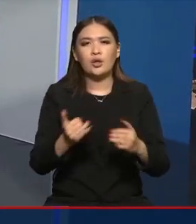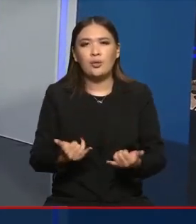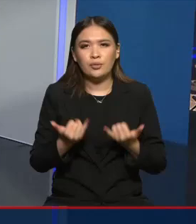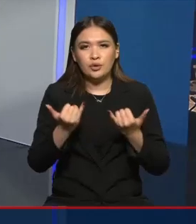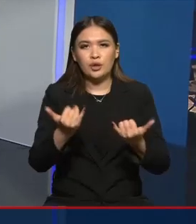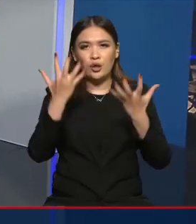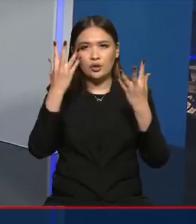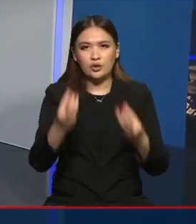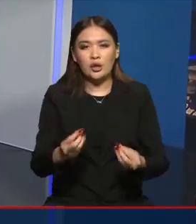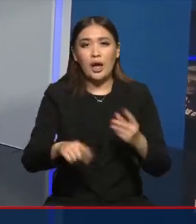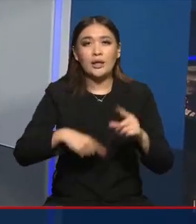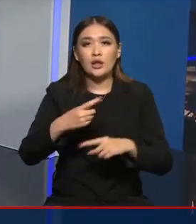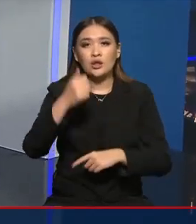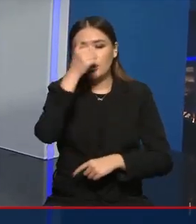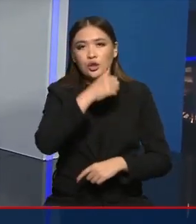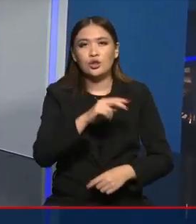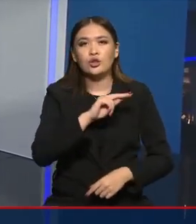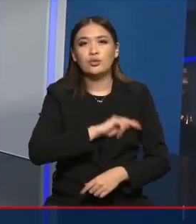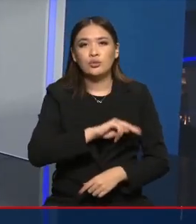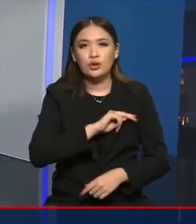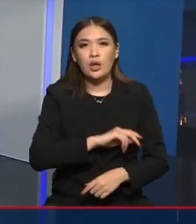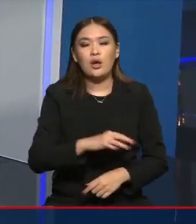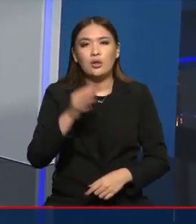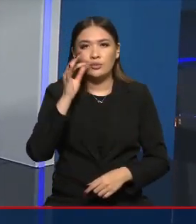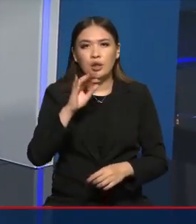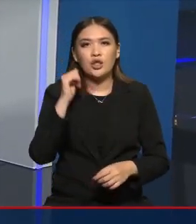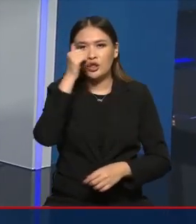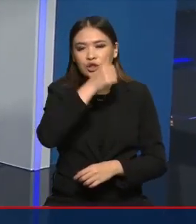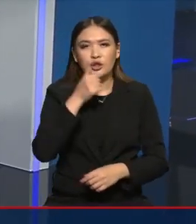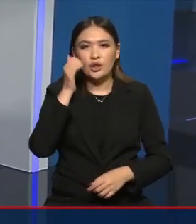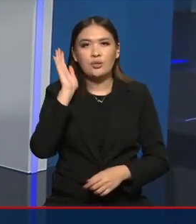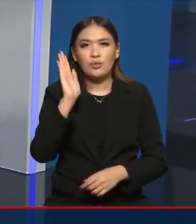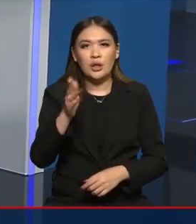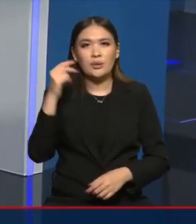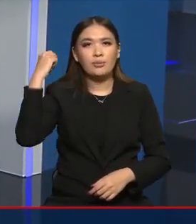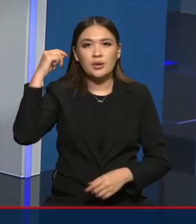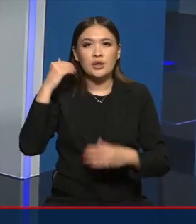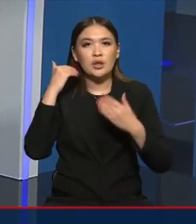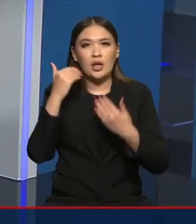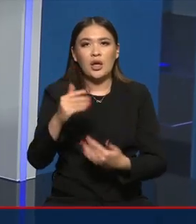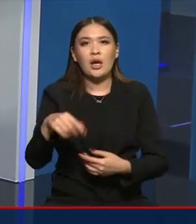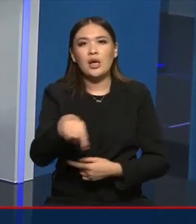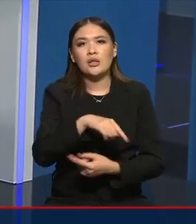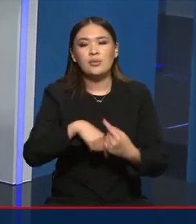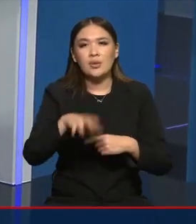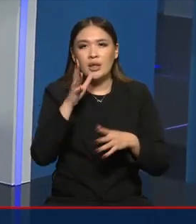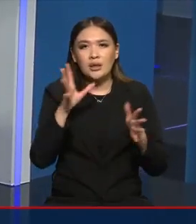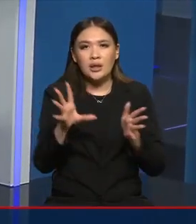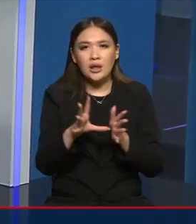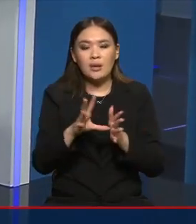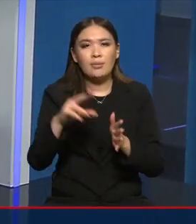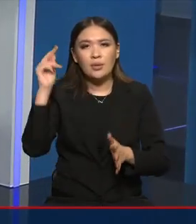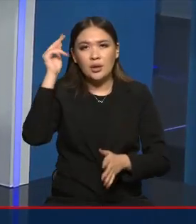күн. Ал келесі жылы жұмысшы мамандықтар жылы деп жарияланды. Президент соның аясында кәсіби техникалық білім